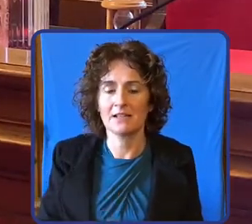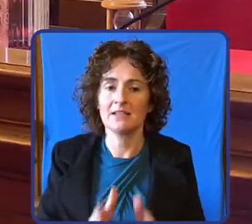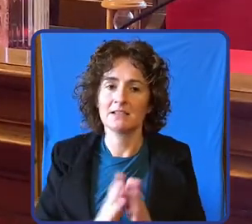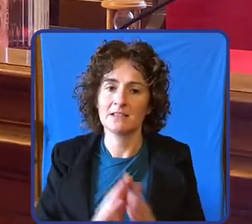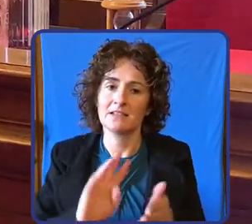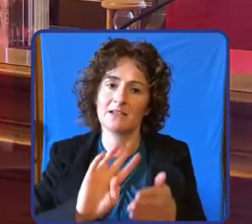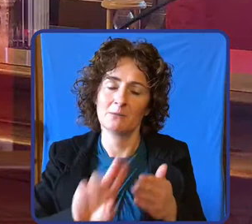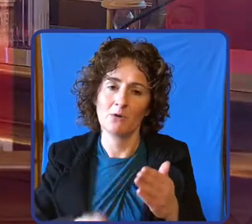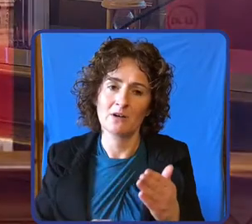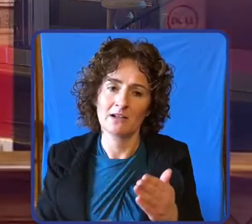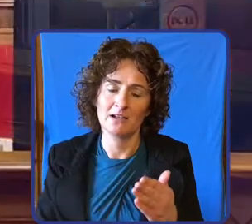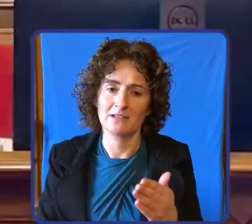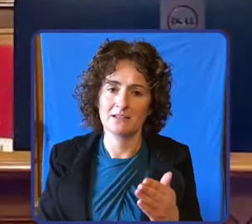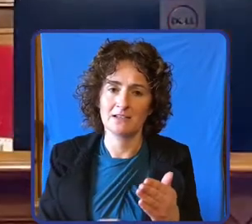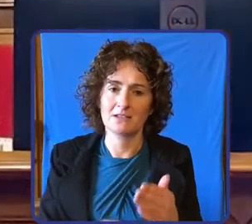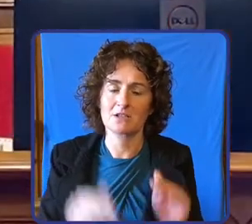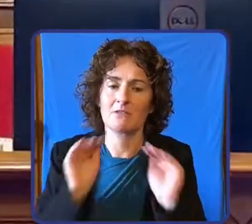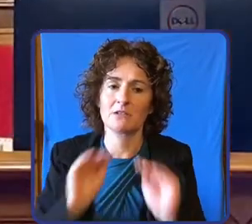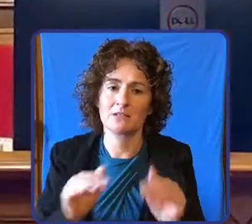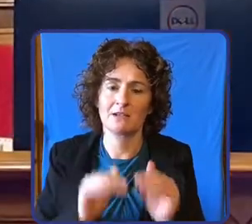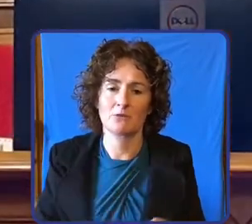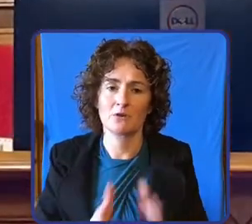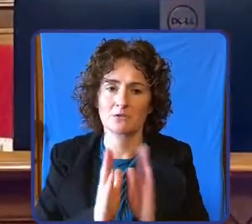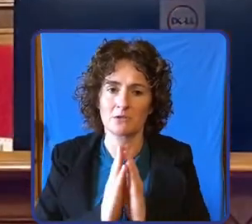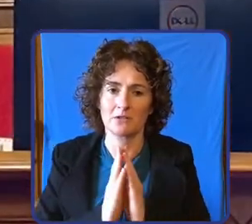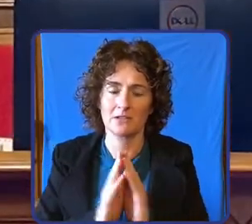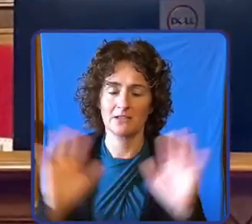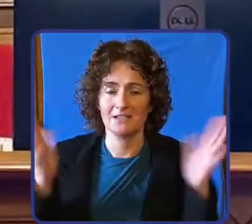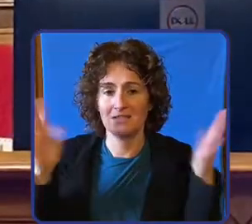kérést. Köszönöm szépen. Hát sajnos,